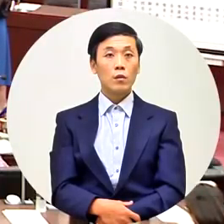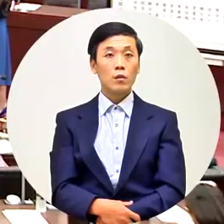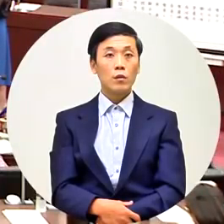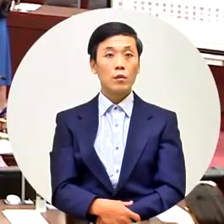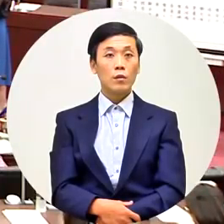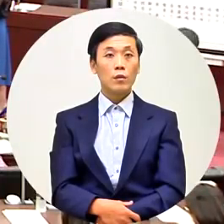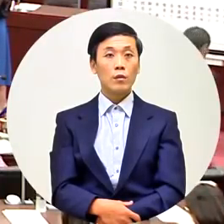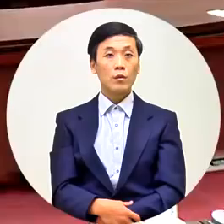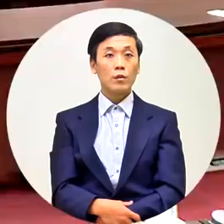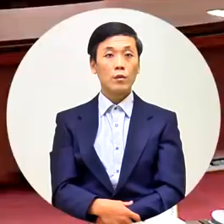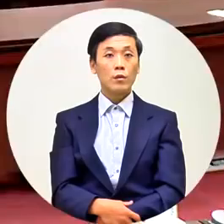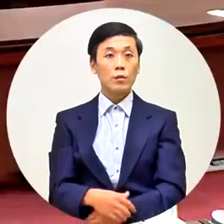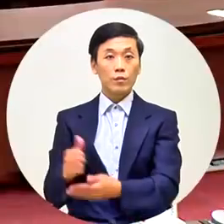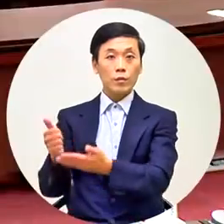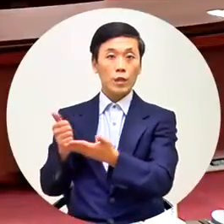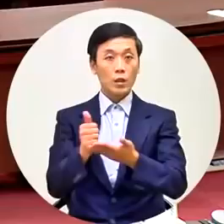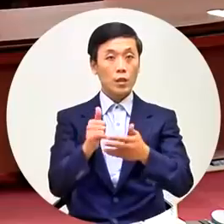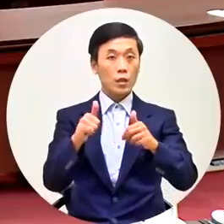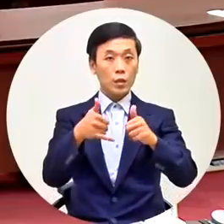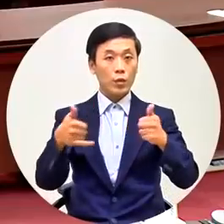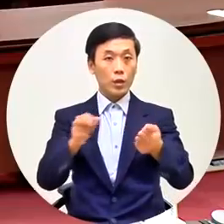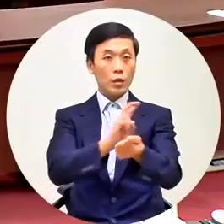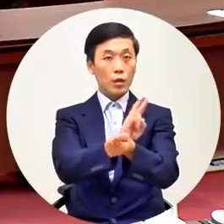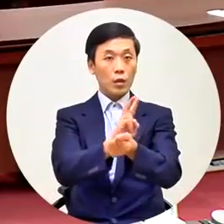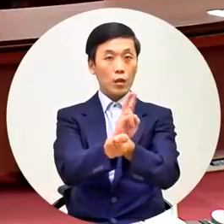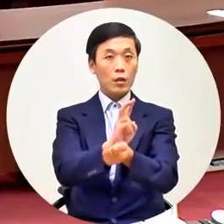请林益迪议员领取选票。